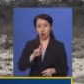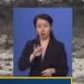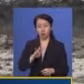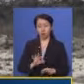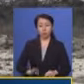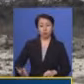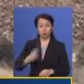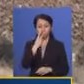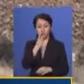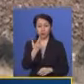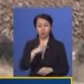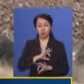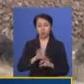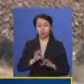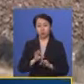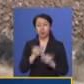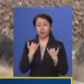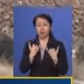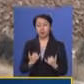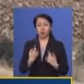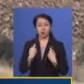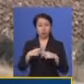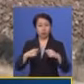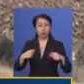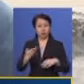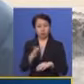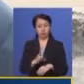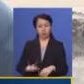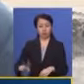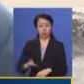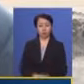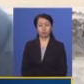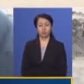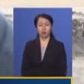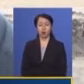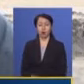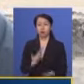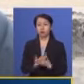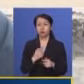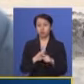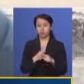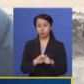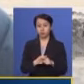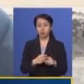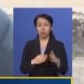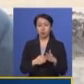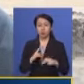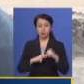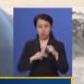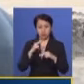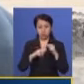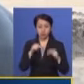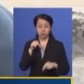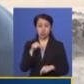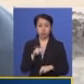области. Они показали себя с хорошей стороны и теперь их реализуют в нашем регионе. В чем преимущество ее? Минимальное строительство получается.